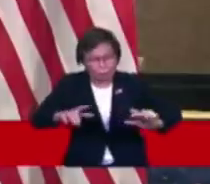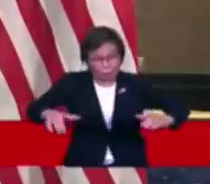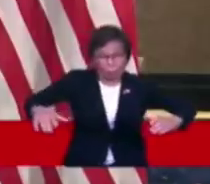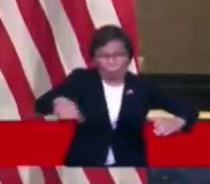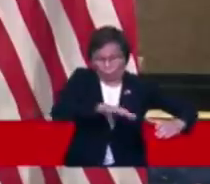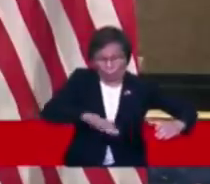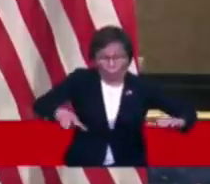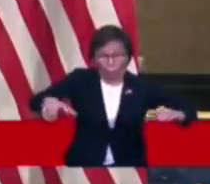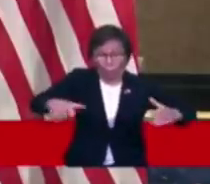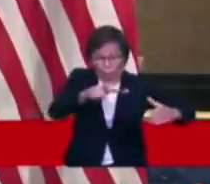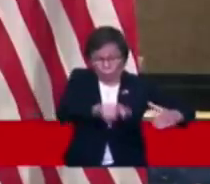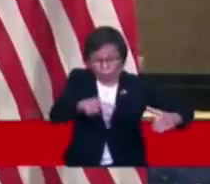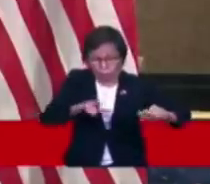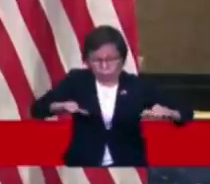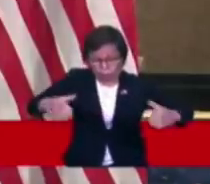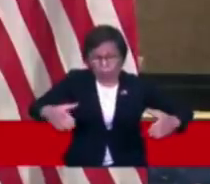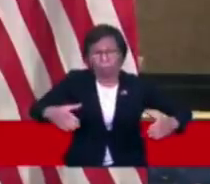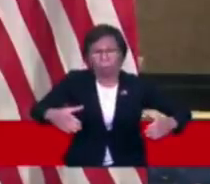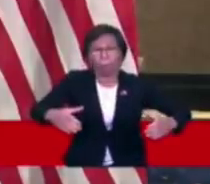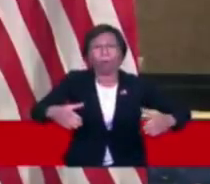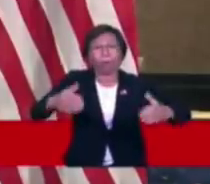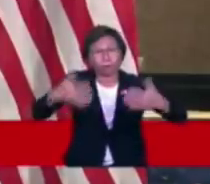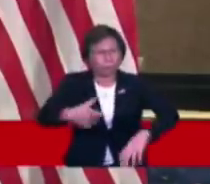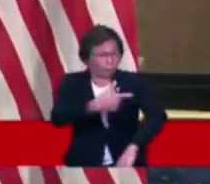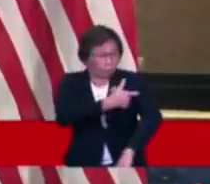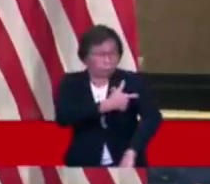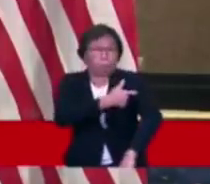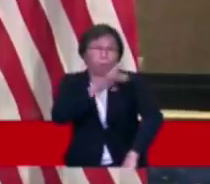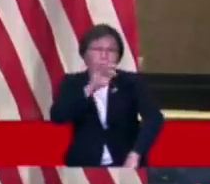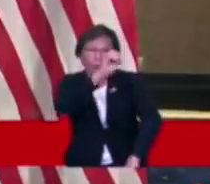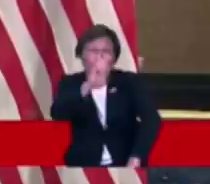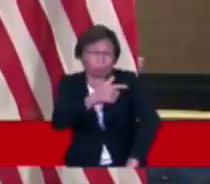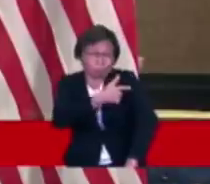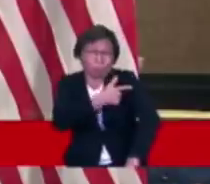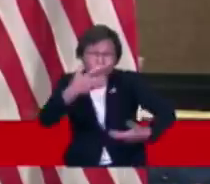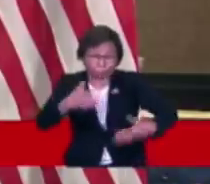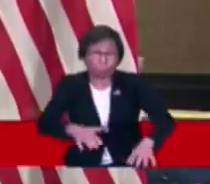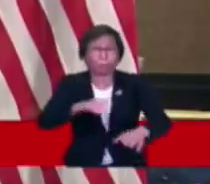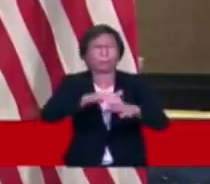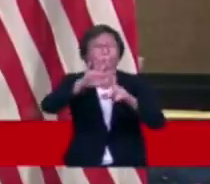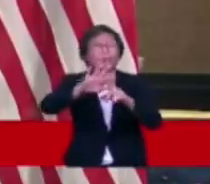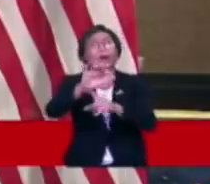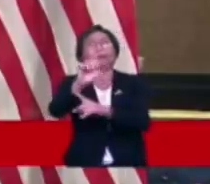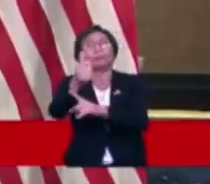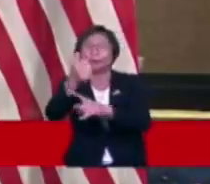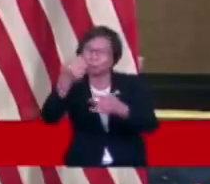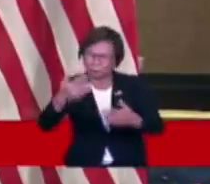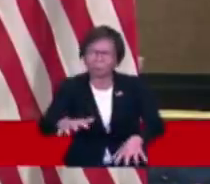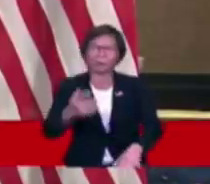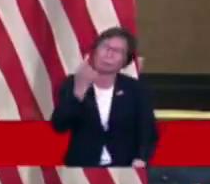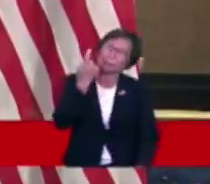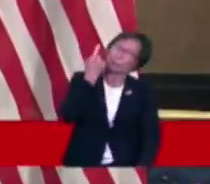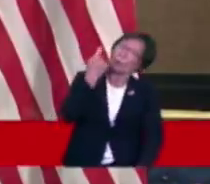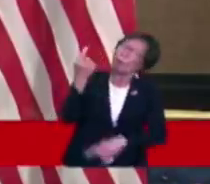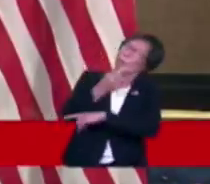kelompok pada bulan Oktober, insyaAllah. Ini telah pun saya sebutkan dalam beberapa hari